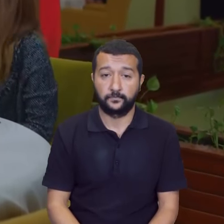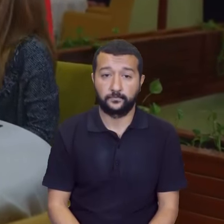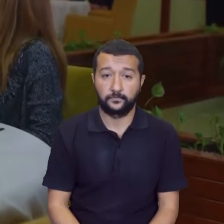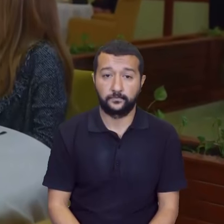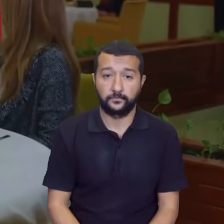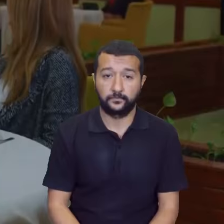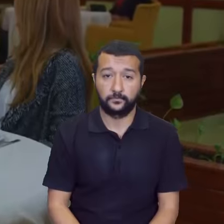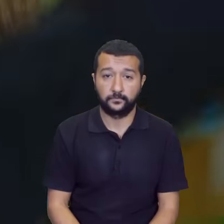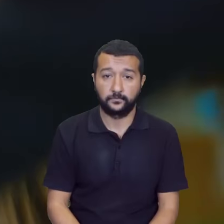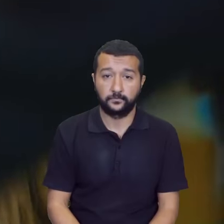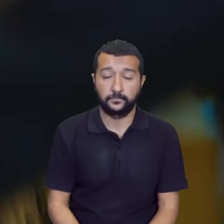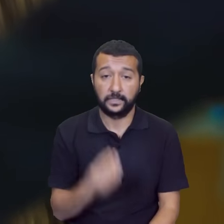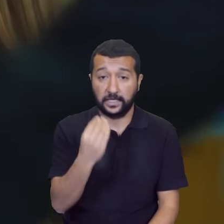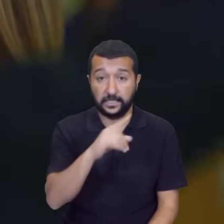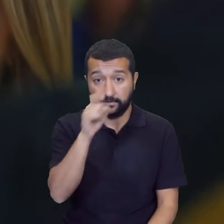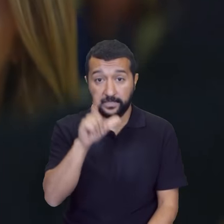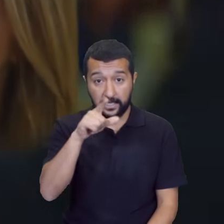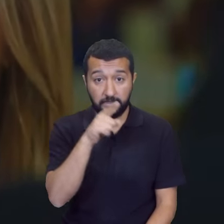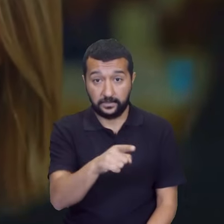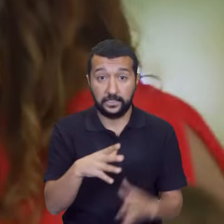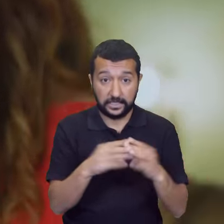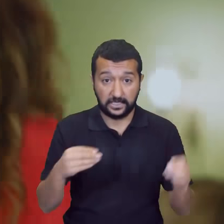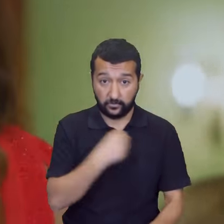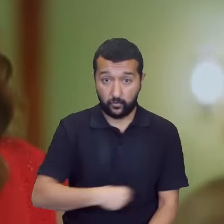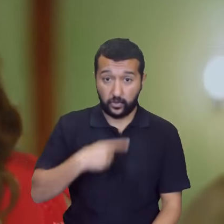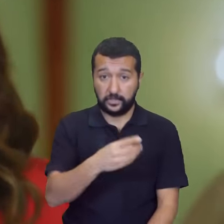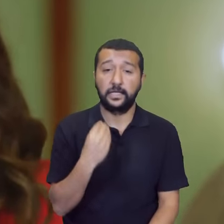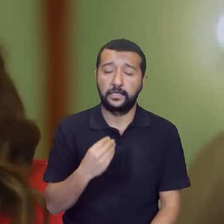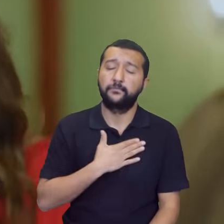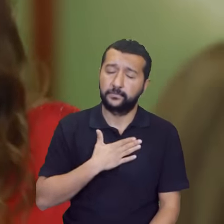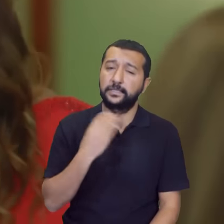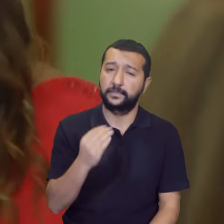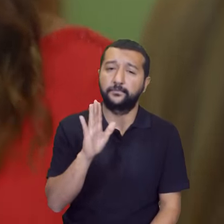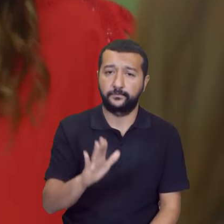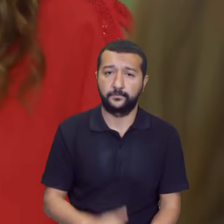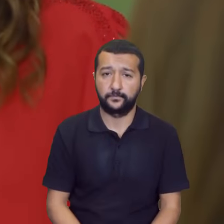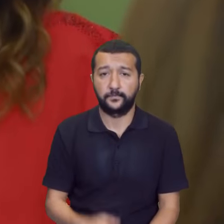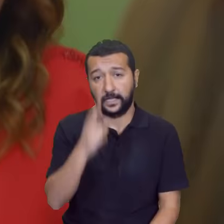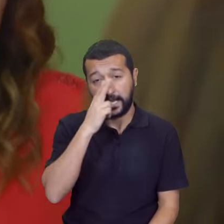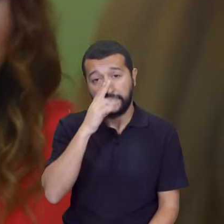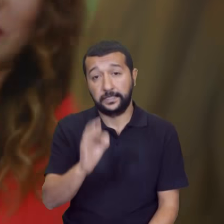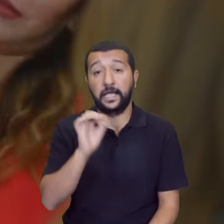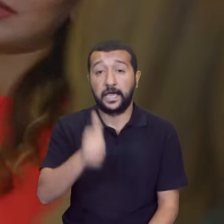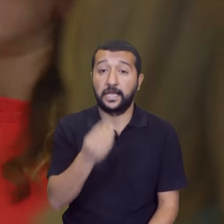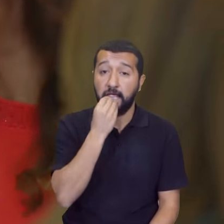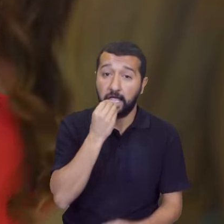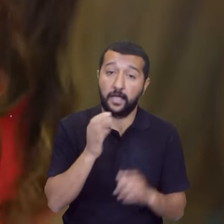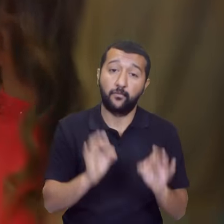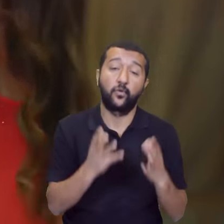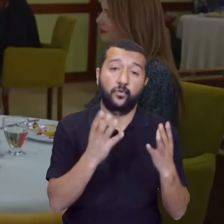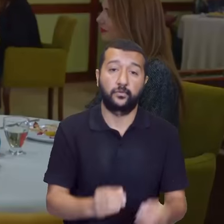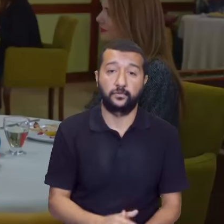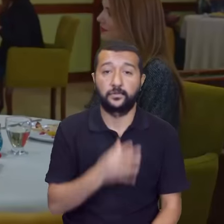Leyla gelince kalktı. İyi misin Leyla? Geçti mi bulantın? İyiyim canım, iyiyim. Alıştık artık. Her yemeğe çıktığımızda aynı